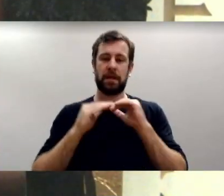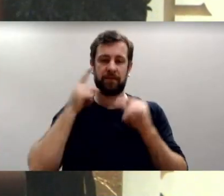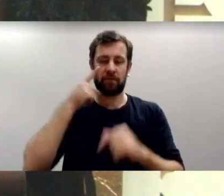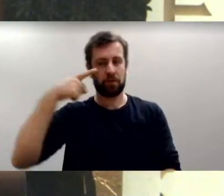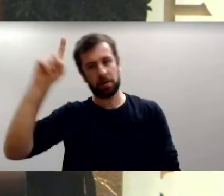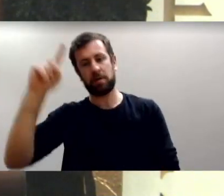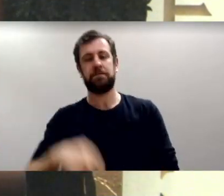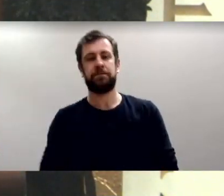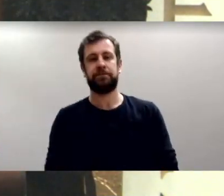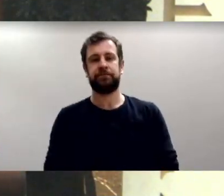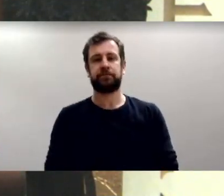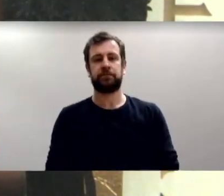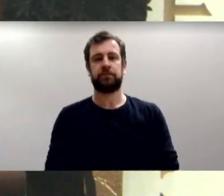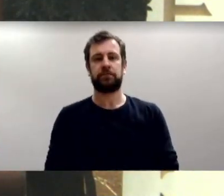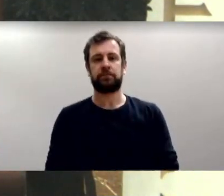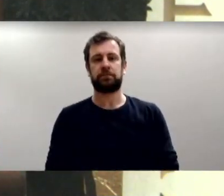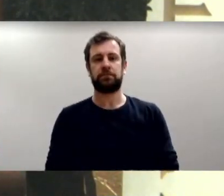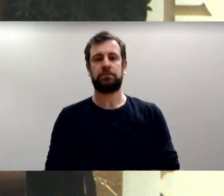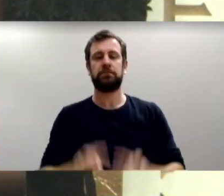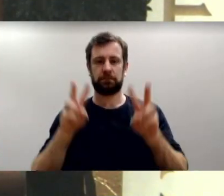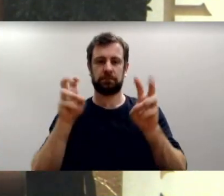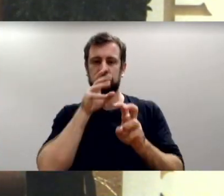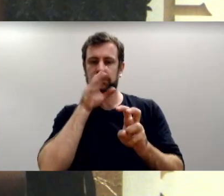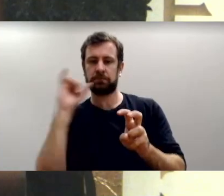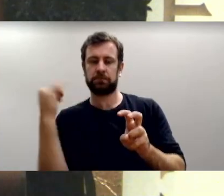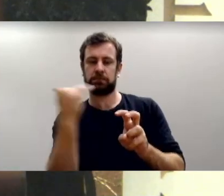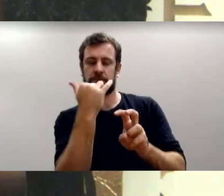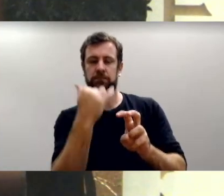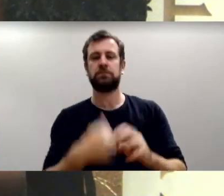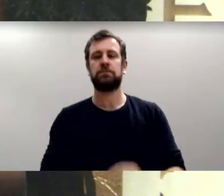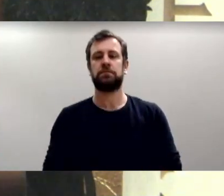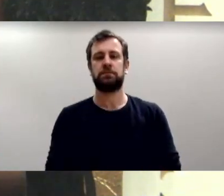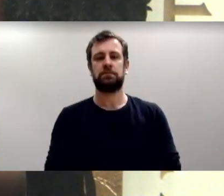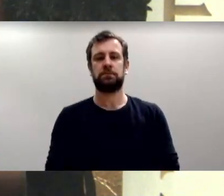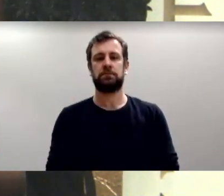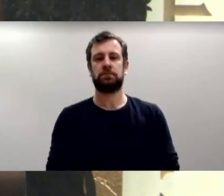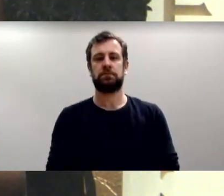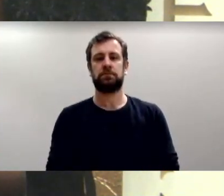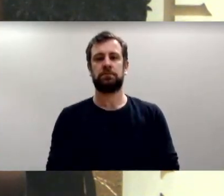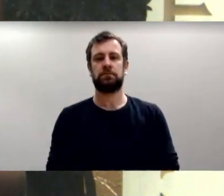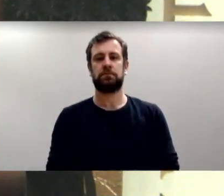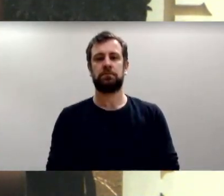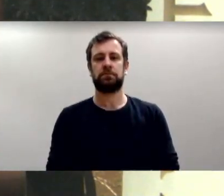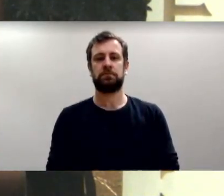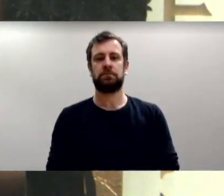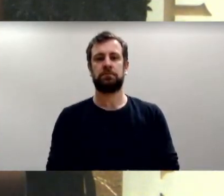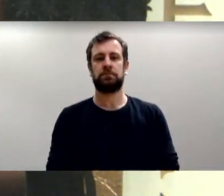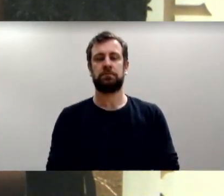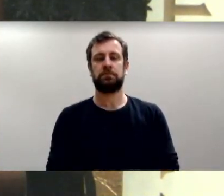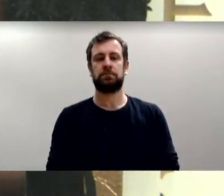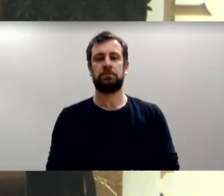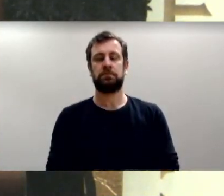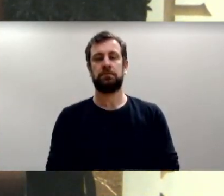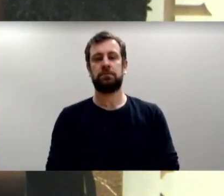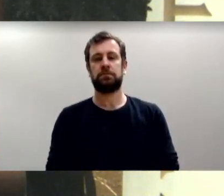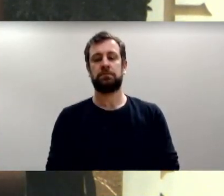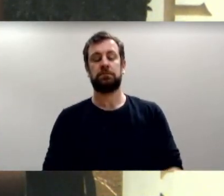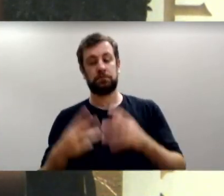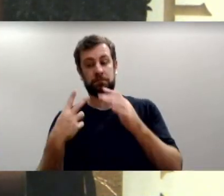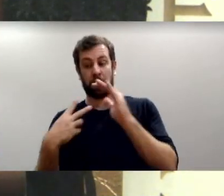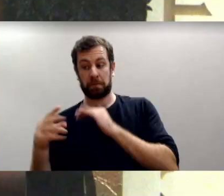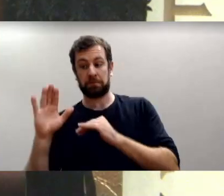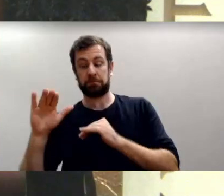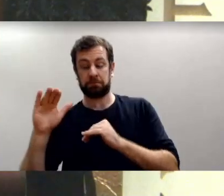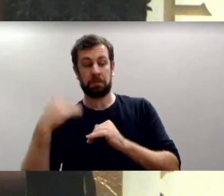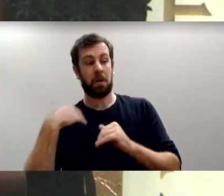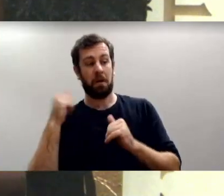وَلَوْ أَنَّهُمْ إِذْ ظَلَمُوا أَنفُسَهُمْ جَاءُوكَ, O Muhammad, of those who are unjust to themselves,